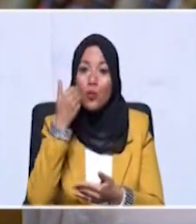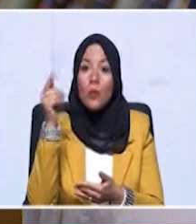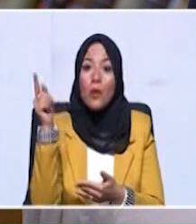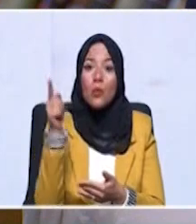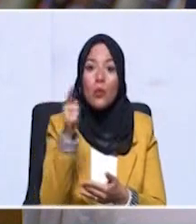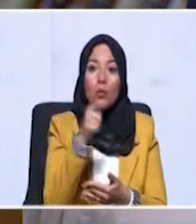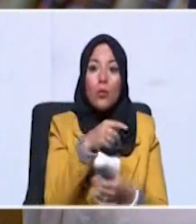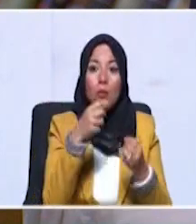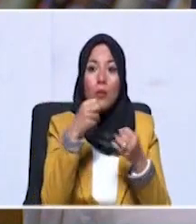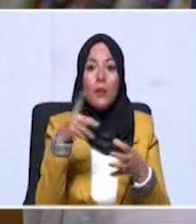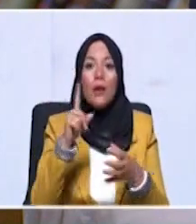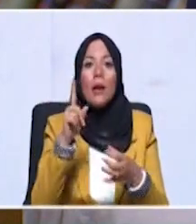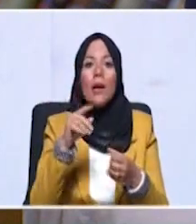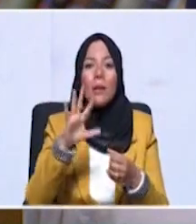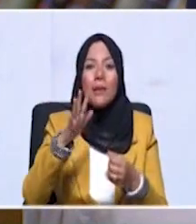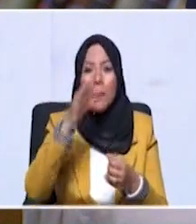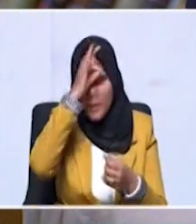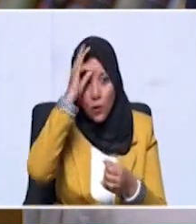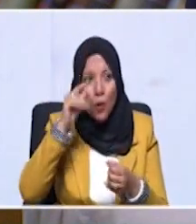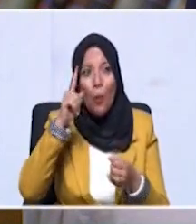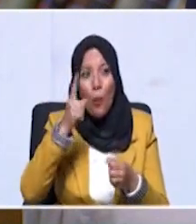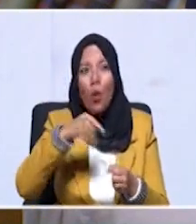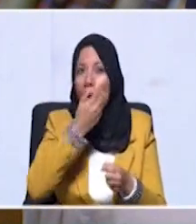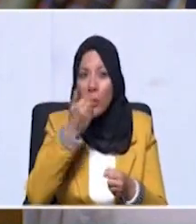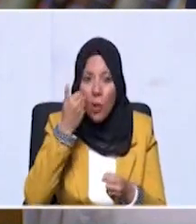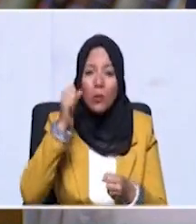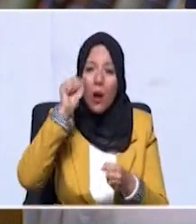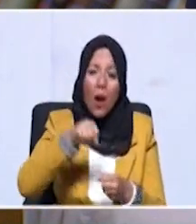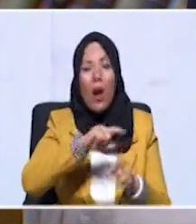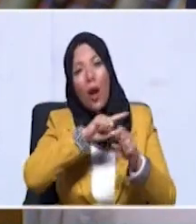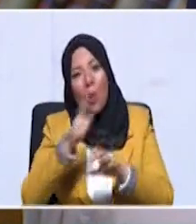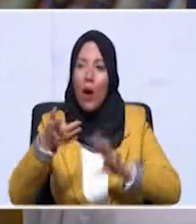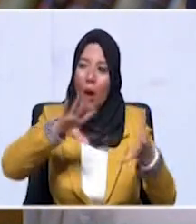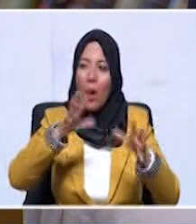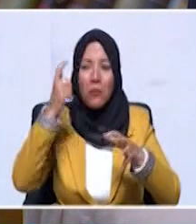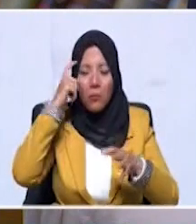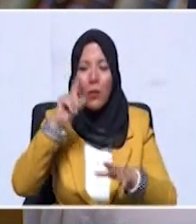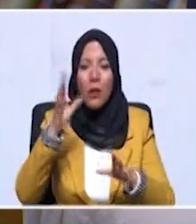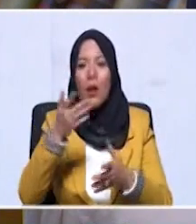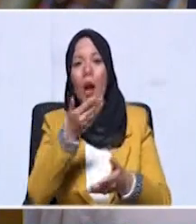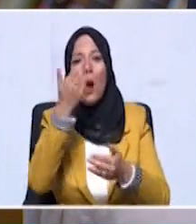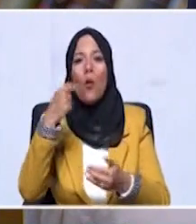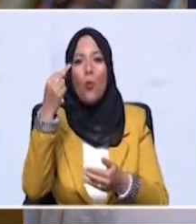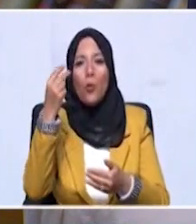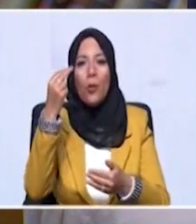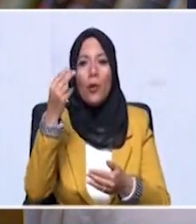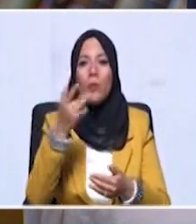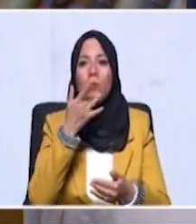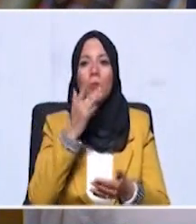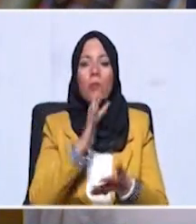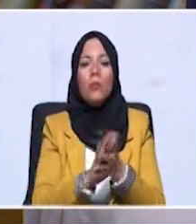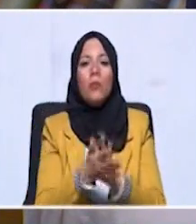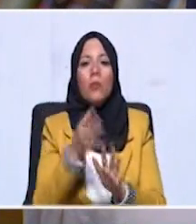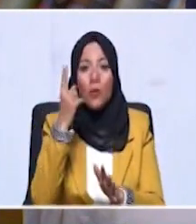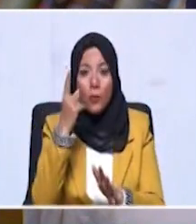شعبان الا يوم الشك بس اليوم الذي يسبق شهر رمضان مباشره او قبل رمضان بيومين لا تسبق رمضان بيوم